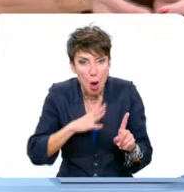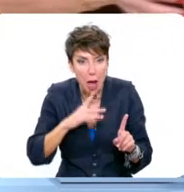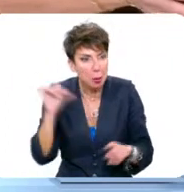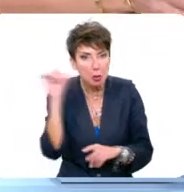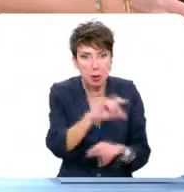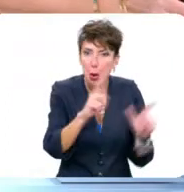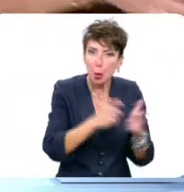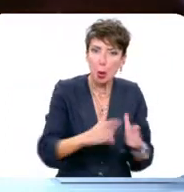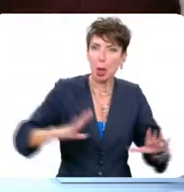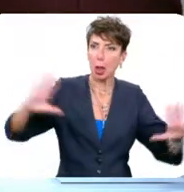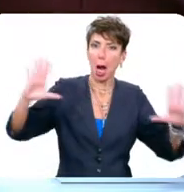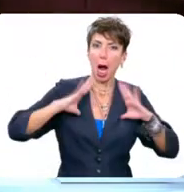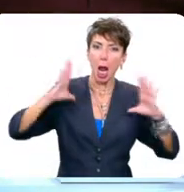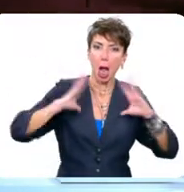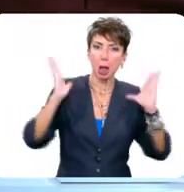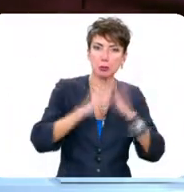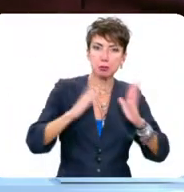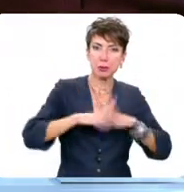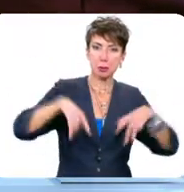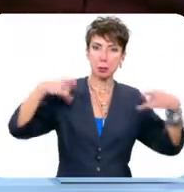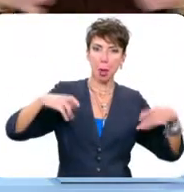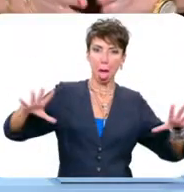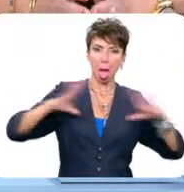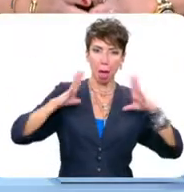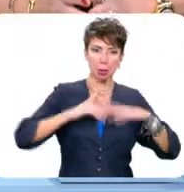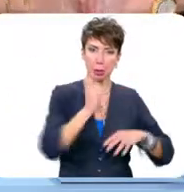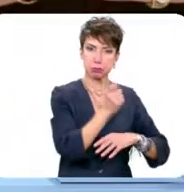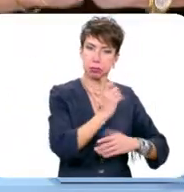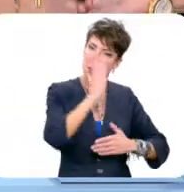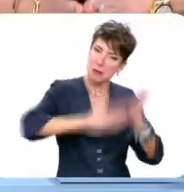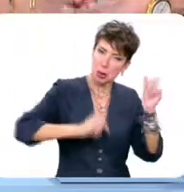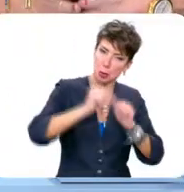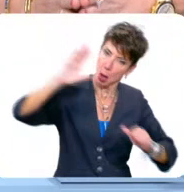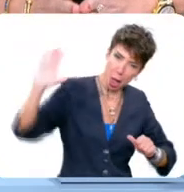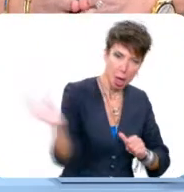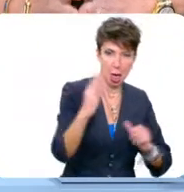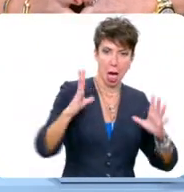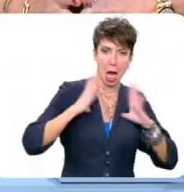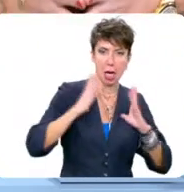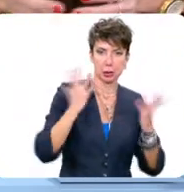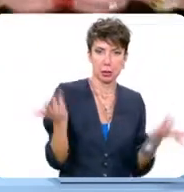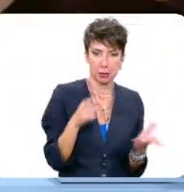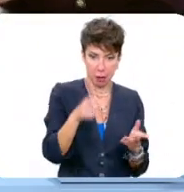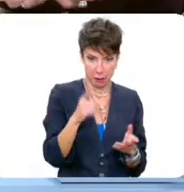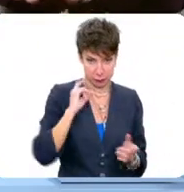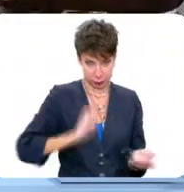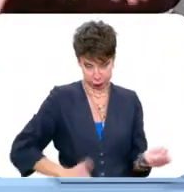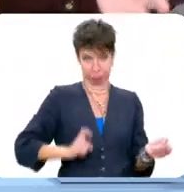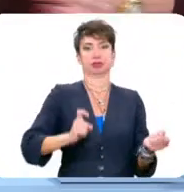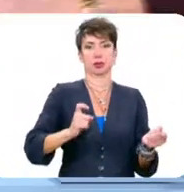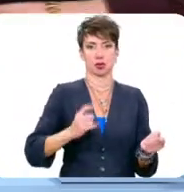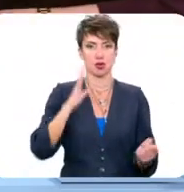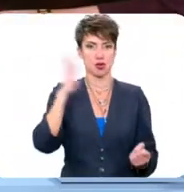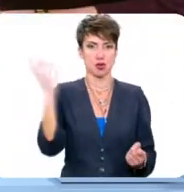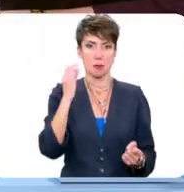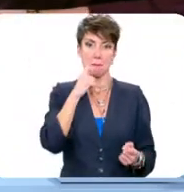στα παιδιά του, στη γυναίκα του, και δεν θα κρατηθεί άλλο. Αυτό λοιπόν της προκαλεί μια, όπως καταλαβαίνουμε, μάνα